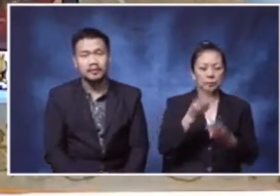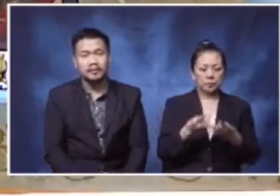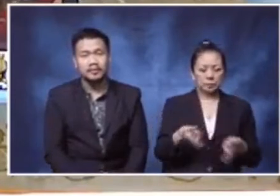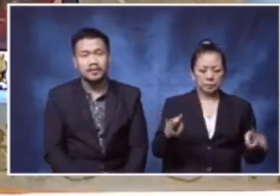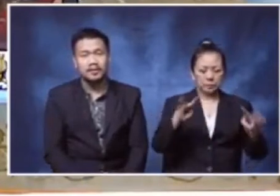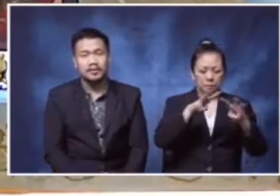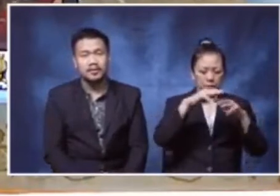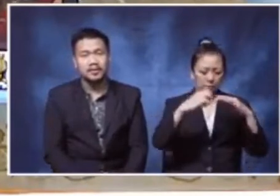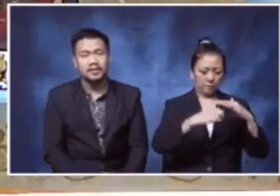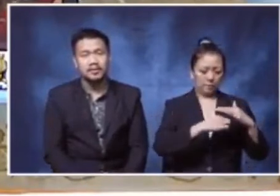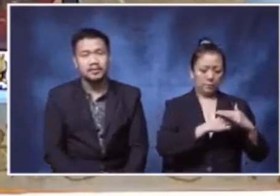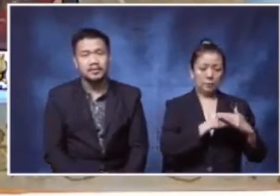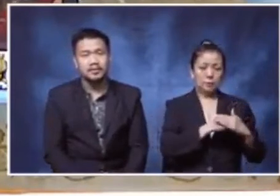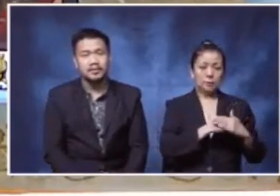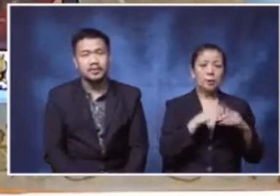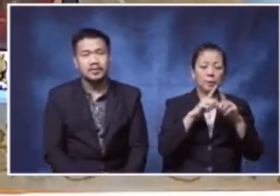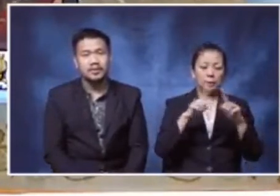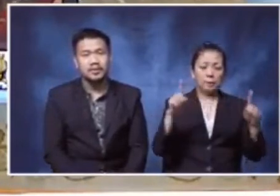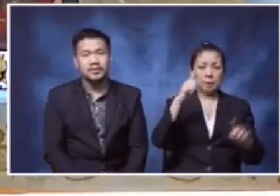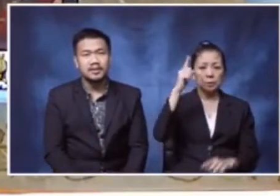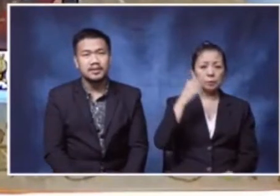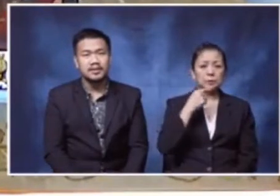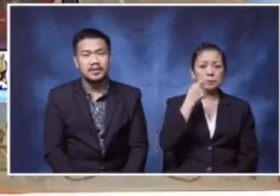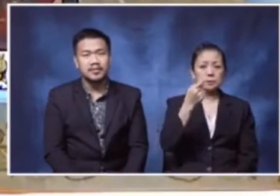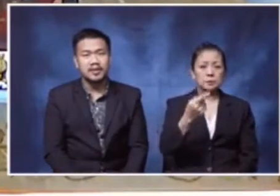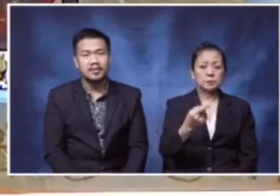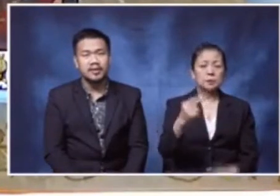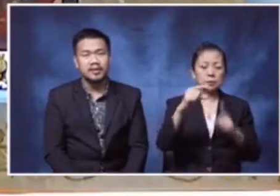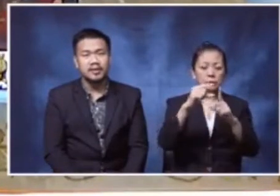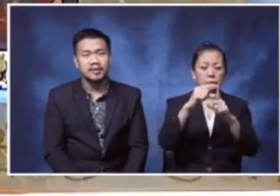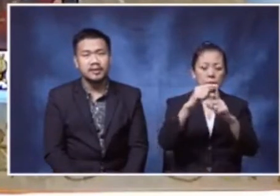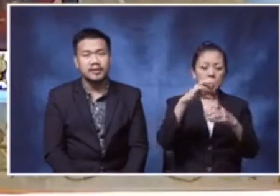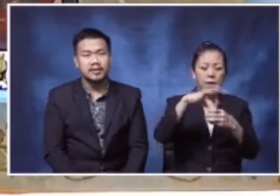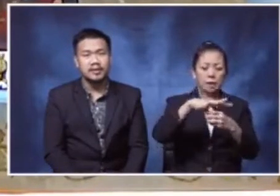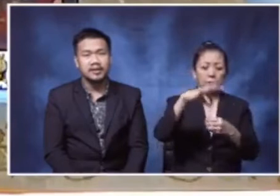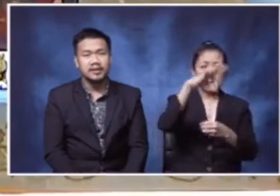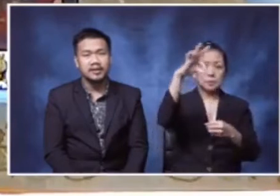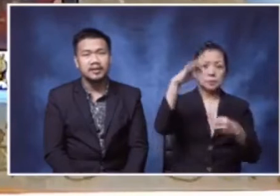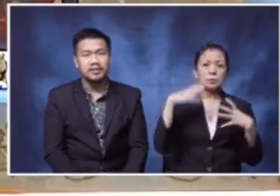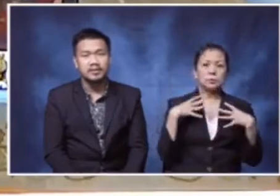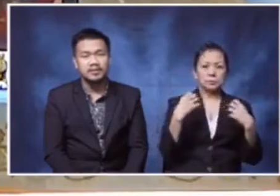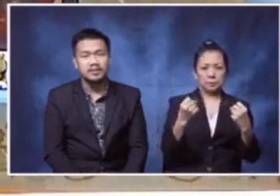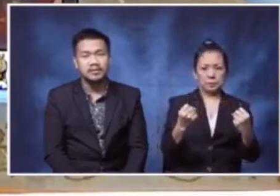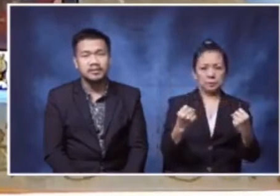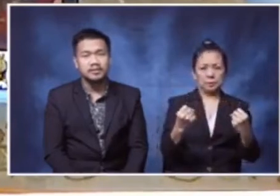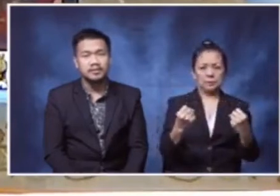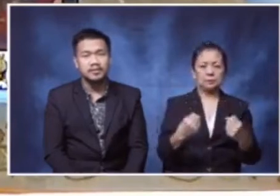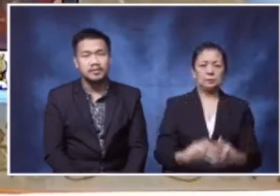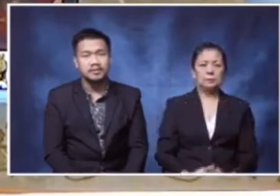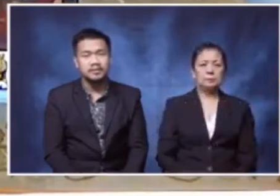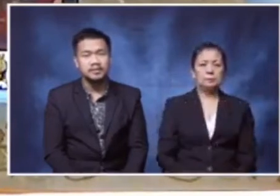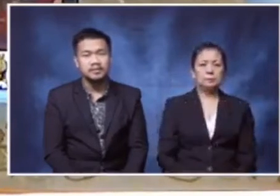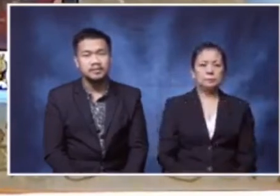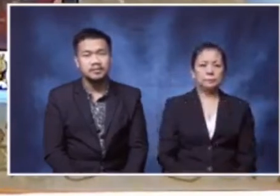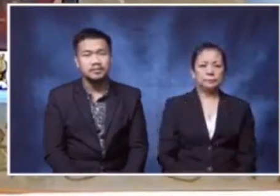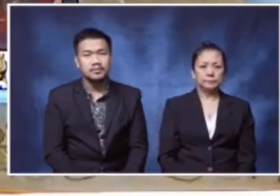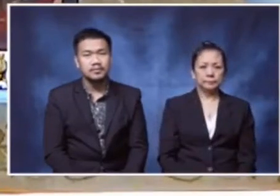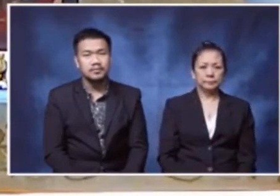na magpatuloy sa iyo, ngunit sa isang salita mo lamang ay gagaling na ako.